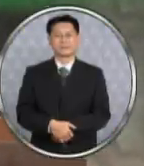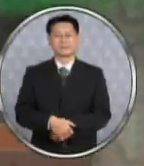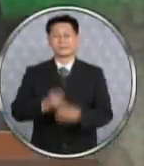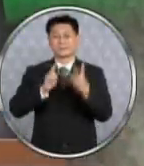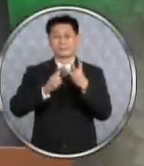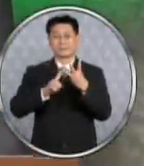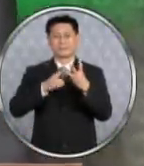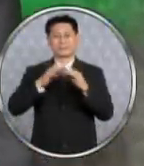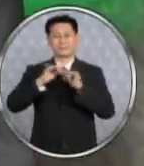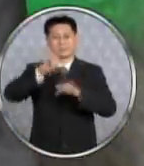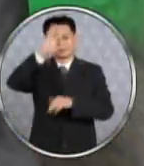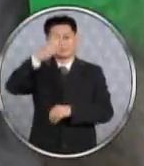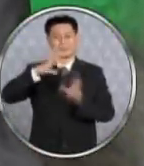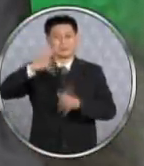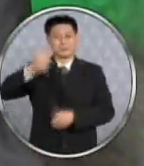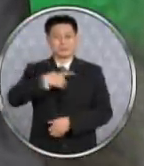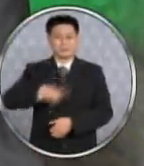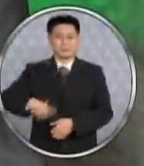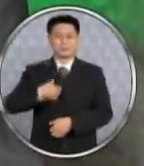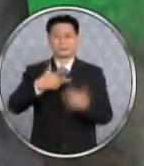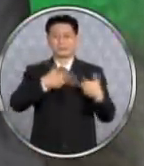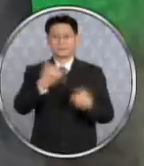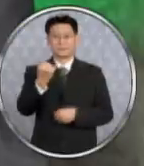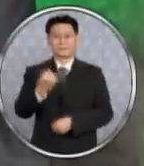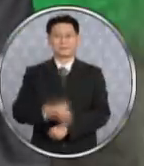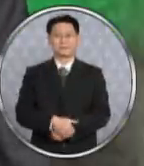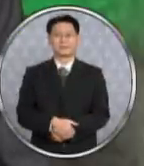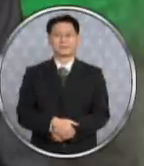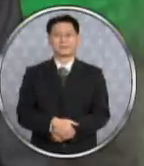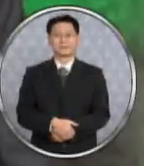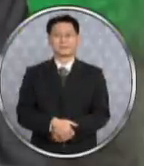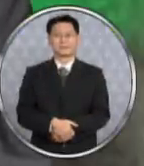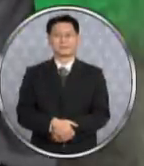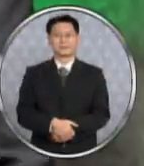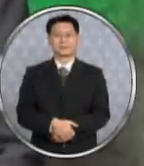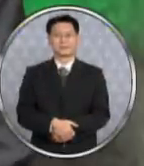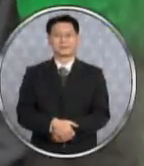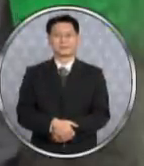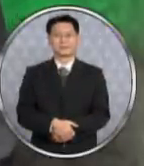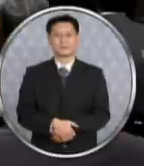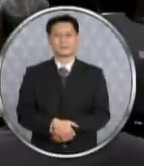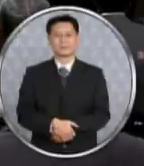第三位是民进党总统候选人蔡英文女士。